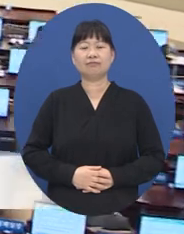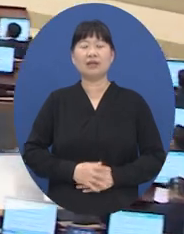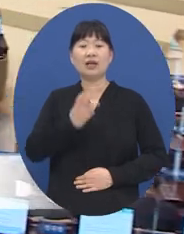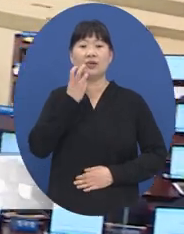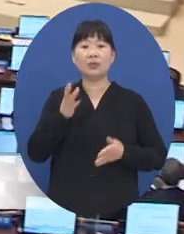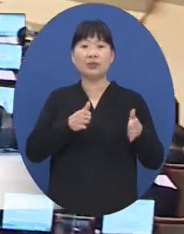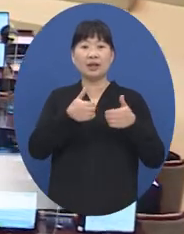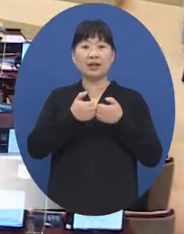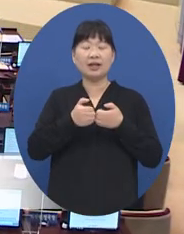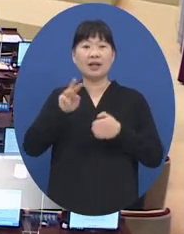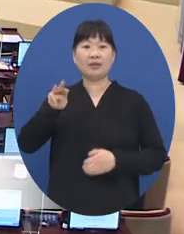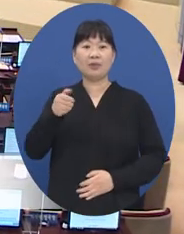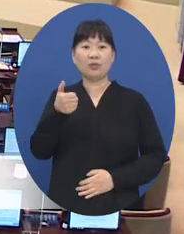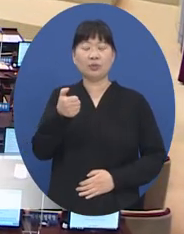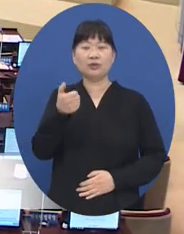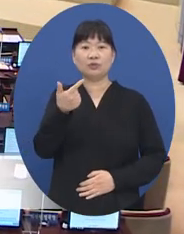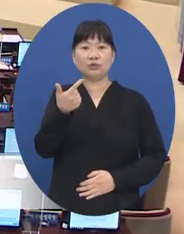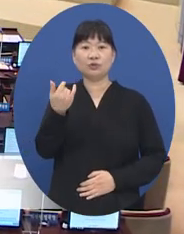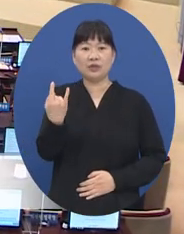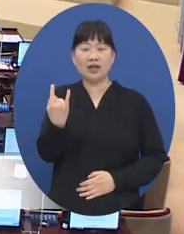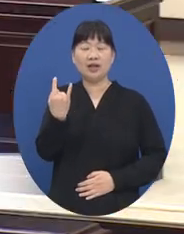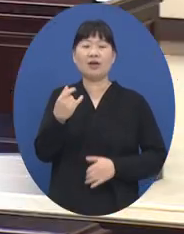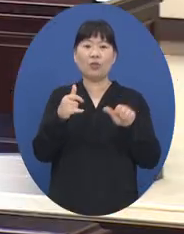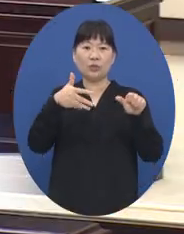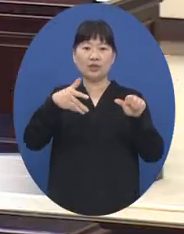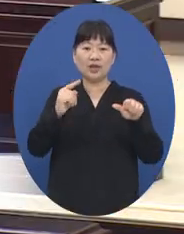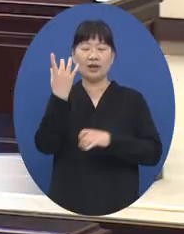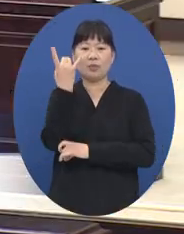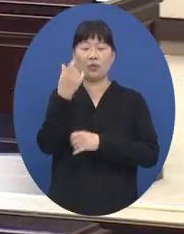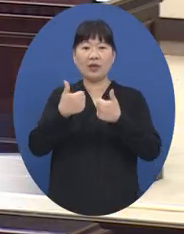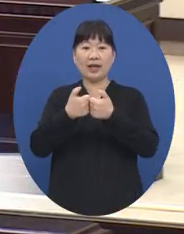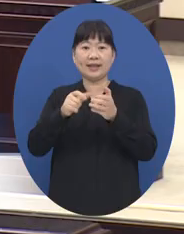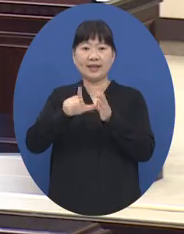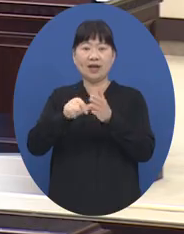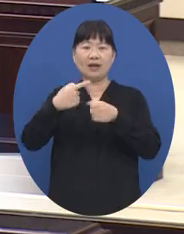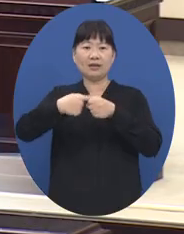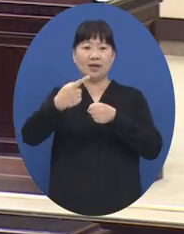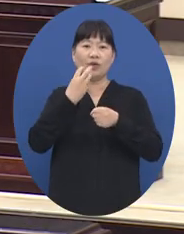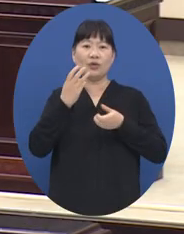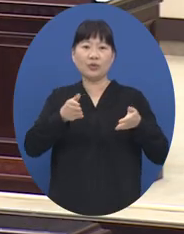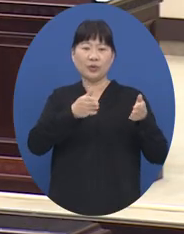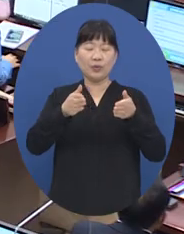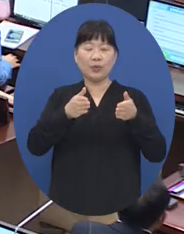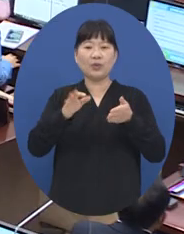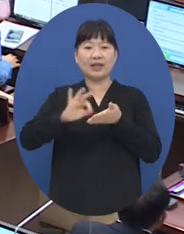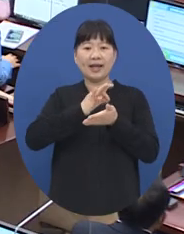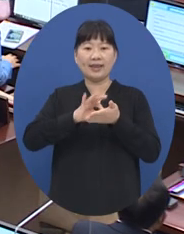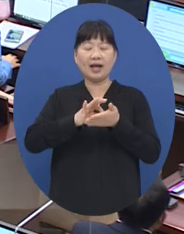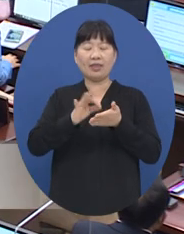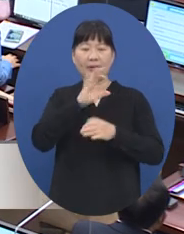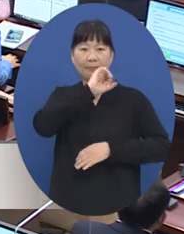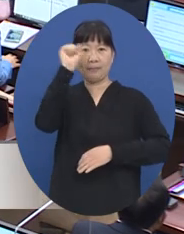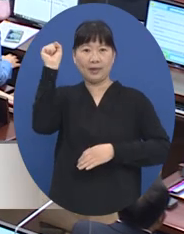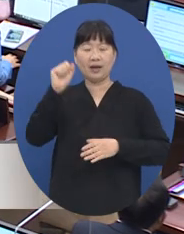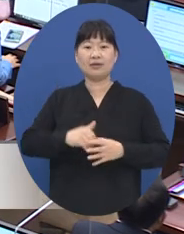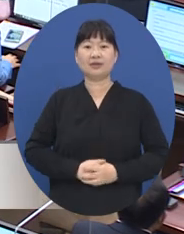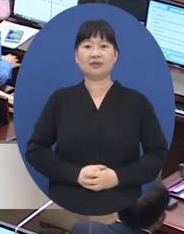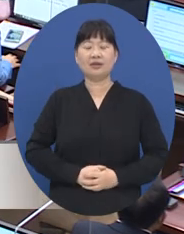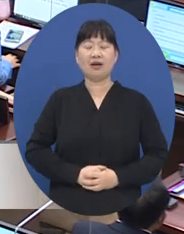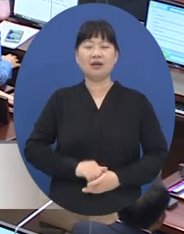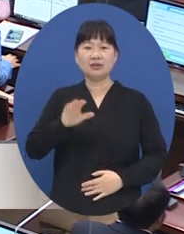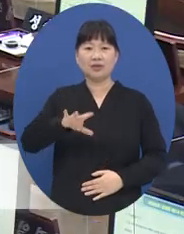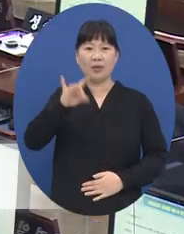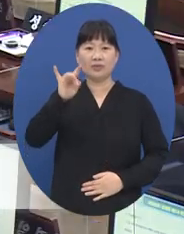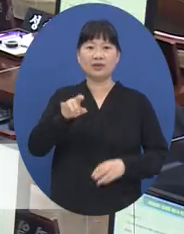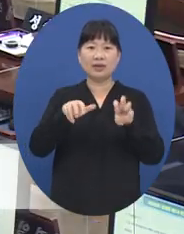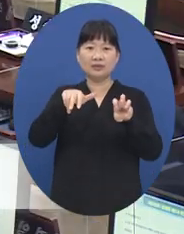경도의 회 3 356회 정례회 5차 본회에서 내년 경우도 예산이 최종 들겠습니다 사상 처음으로 30조 를 넘어선